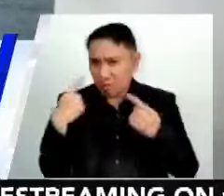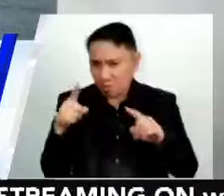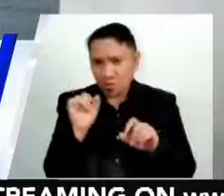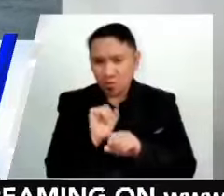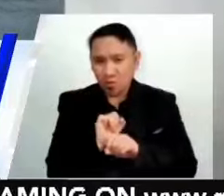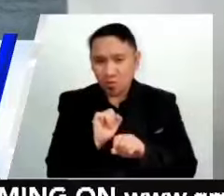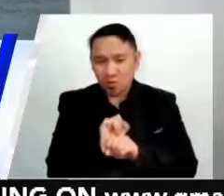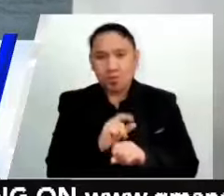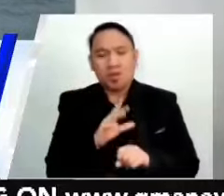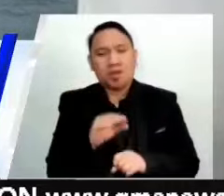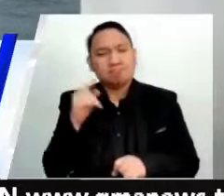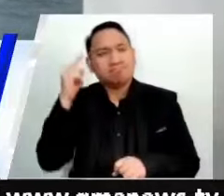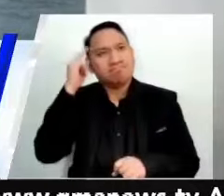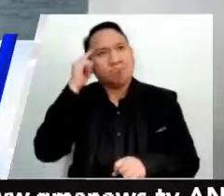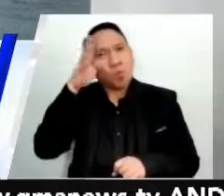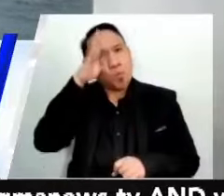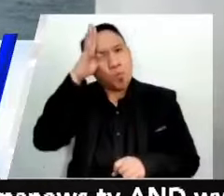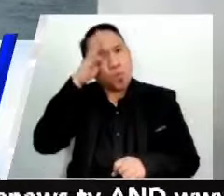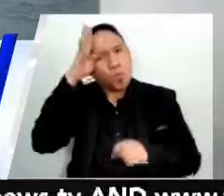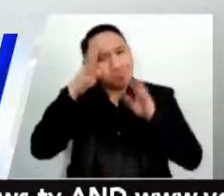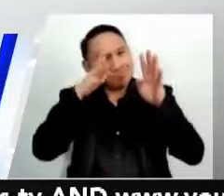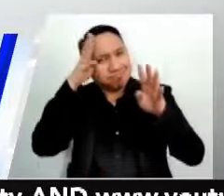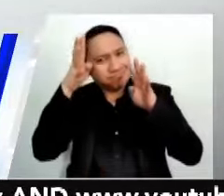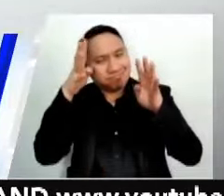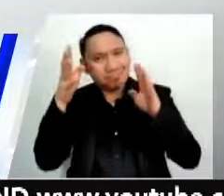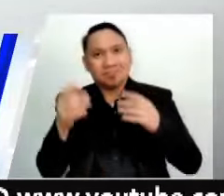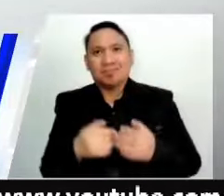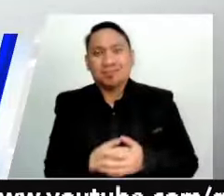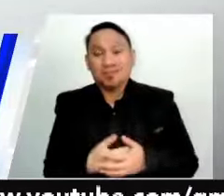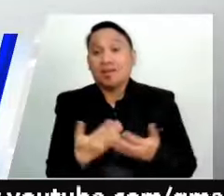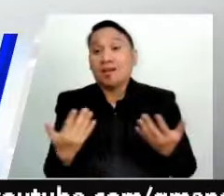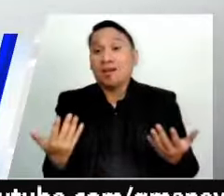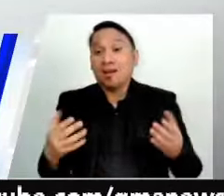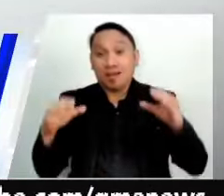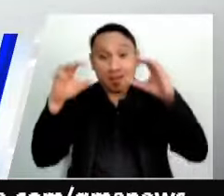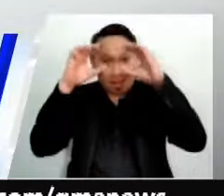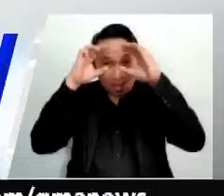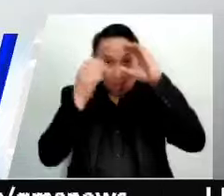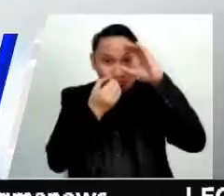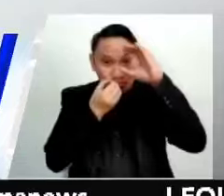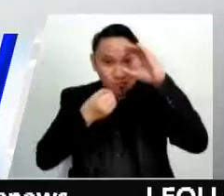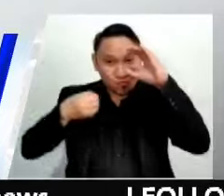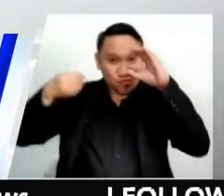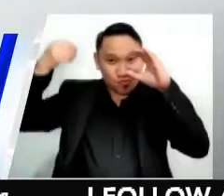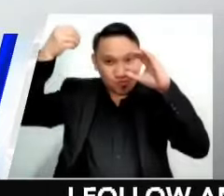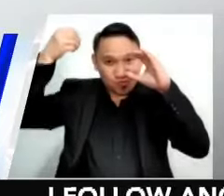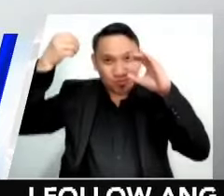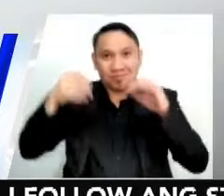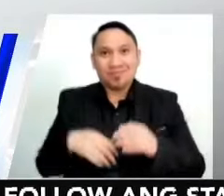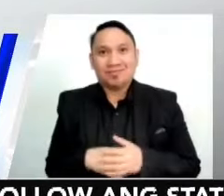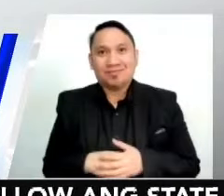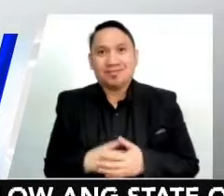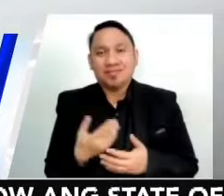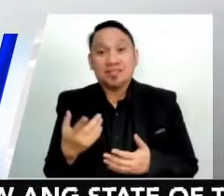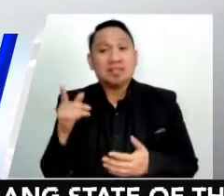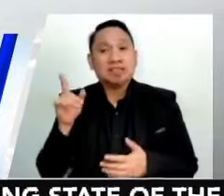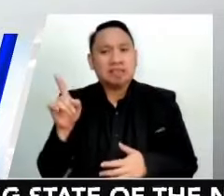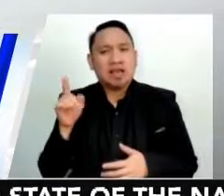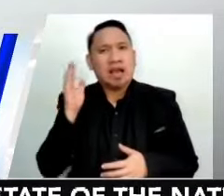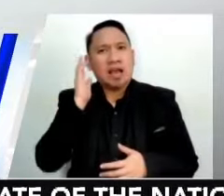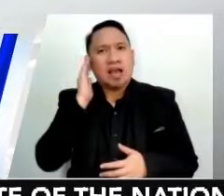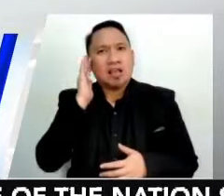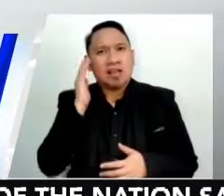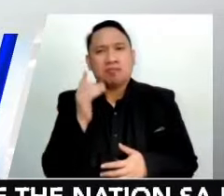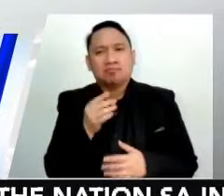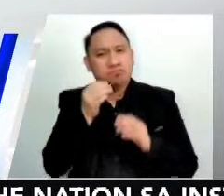dumiskarte. Sakaling baha ay abot ulo. Goggles at snorkel, pati fins. Bilang free diver, naisip niyang suotin ang mga